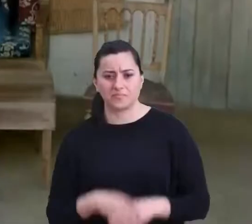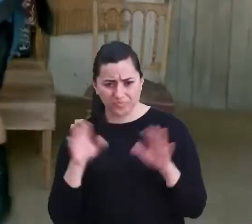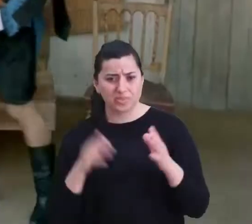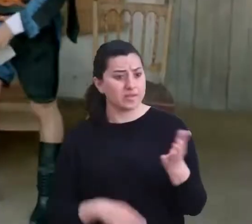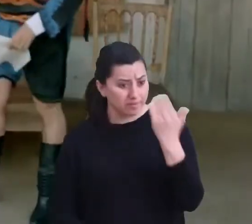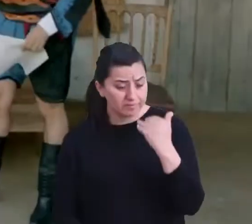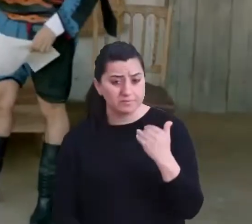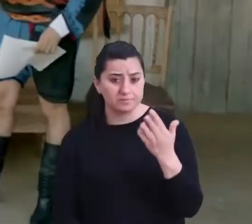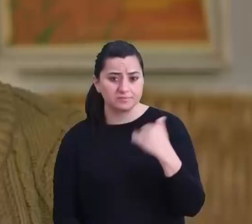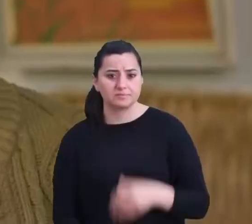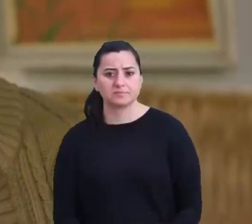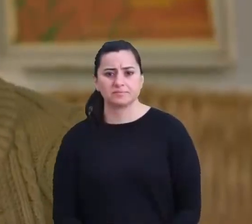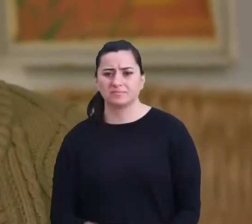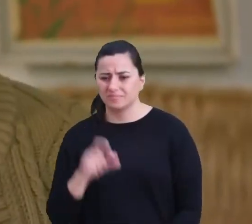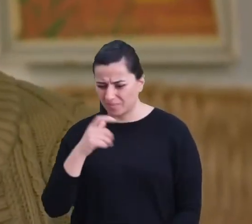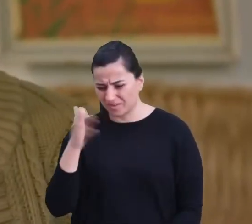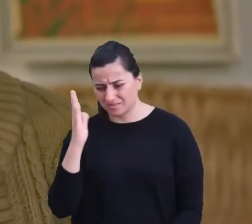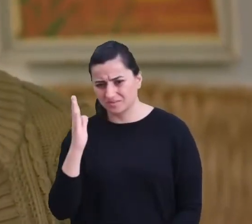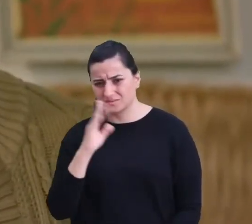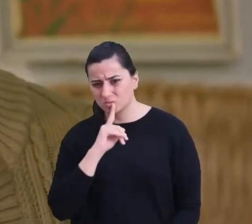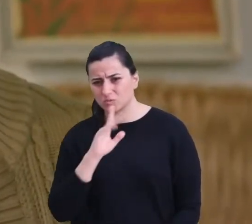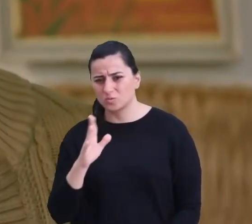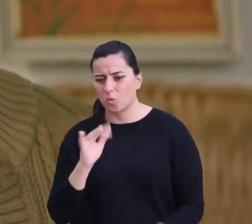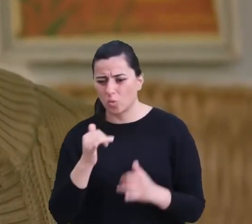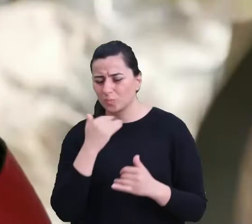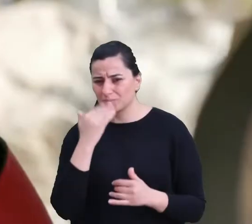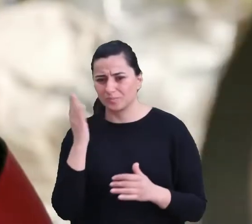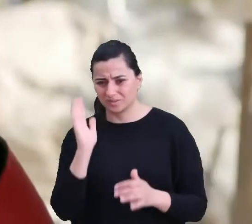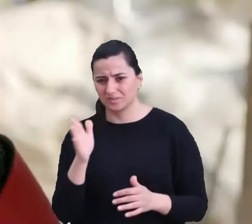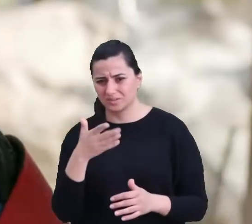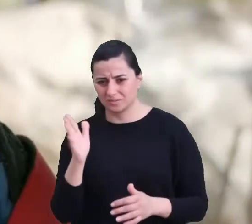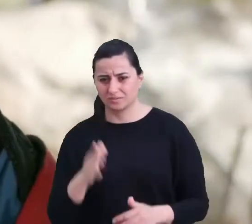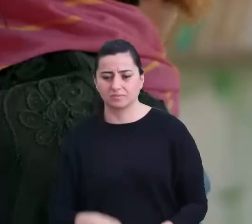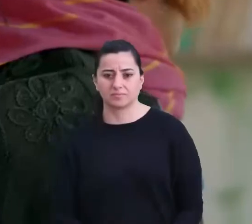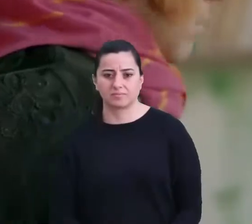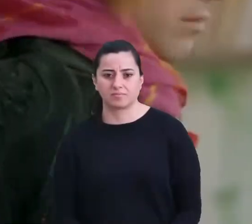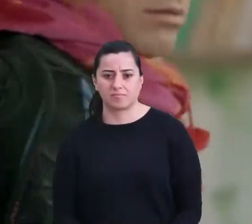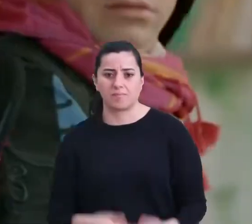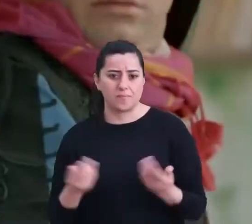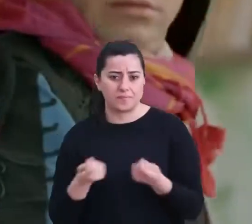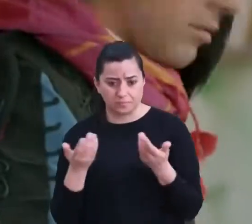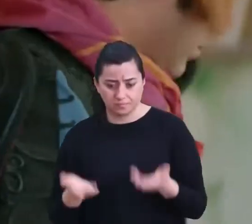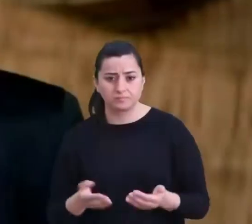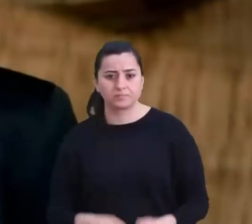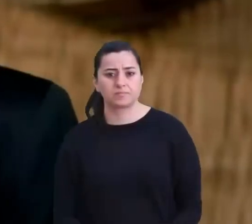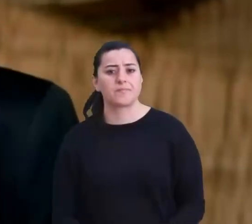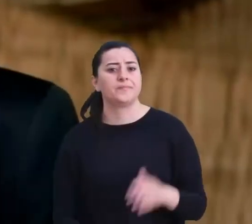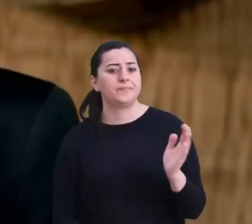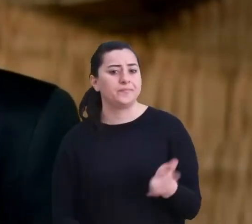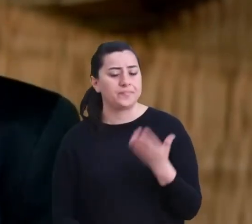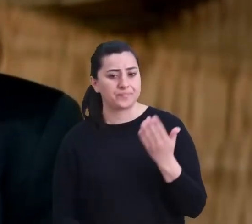Gel buraya gel. Cemil. Kaçın lan. Bir oyun oynamayı beceremediniz zaten. Kaçın. Lan işimiz gücümüz o be. Ay